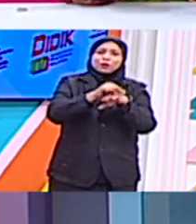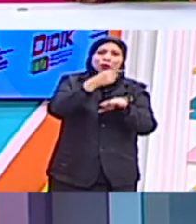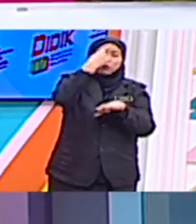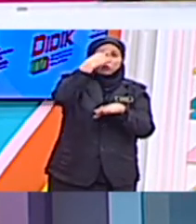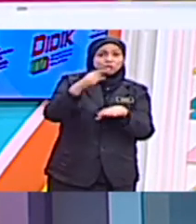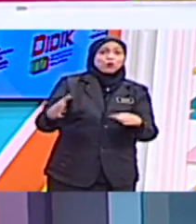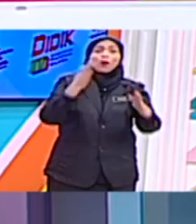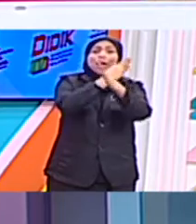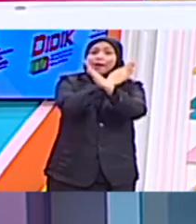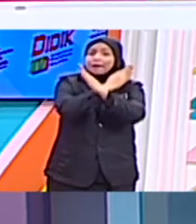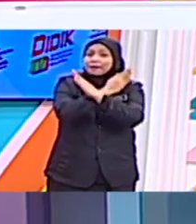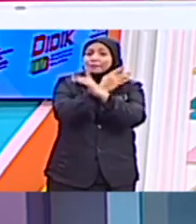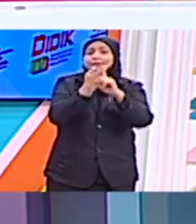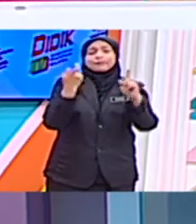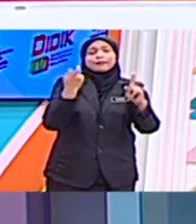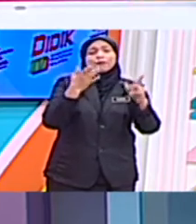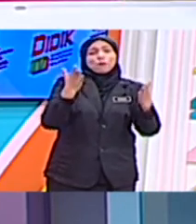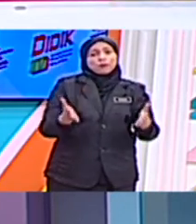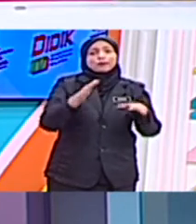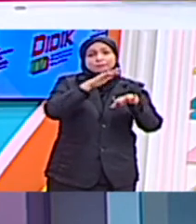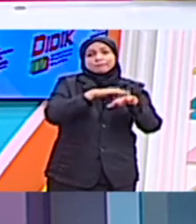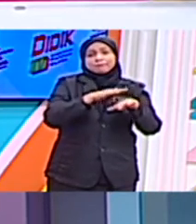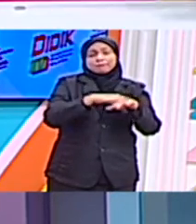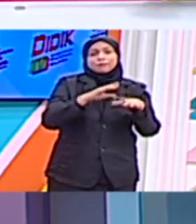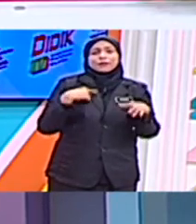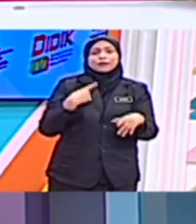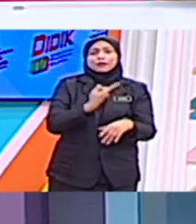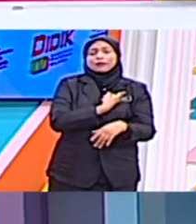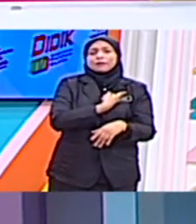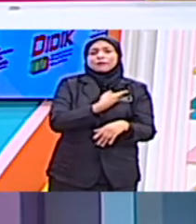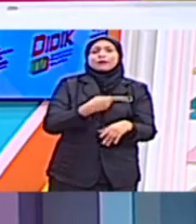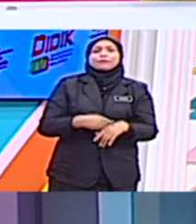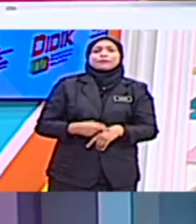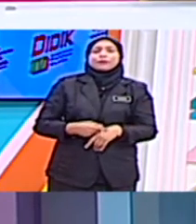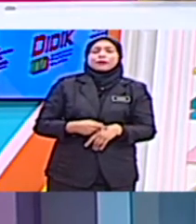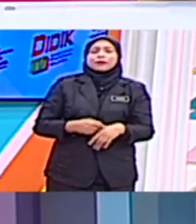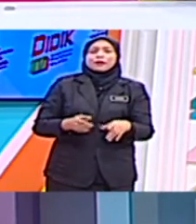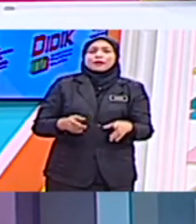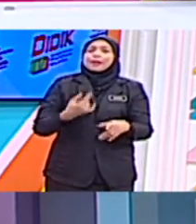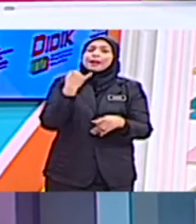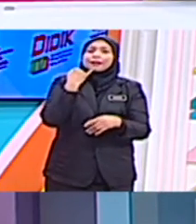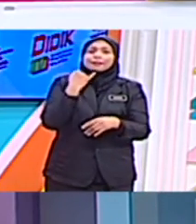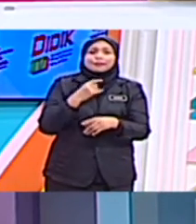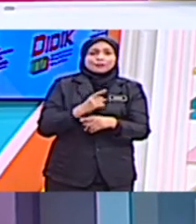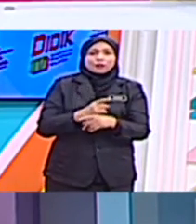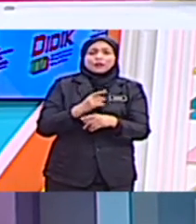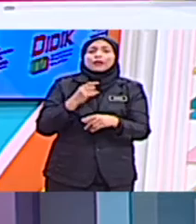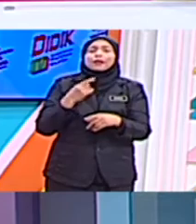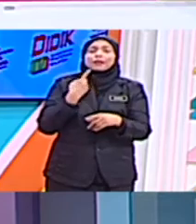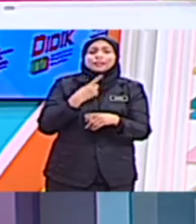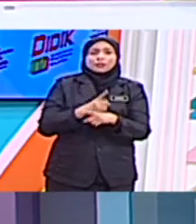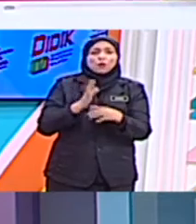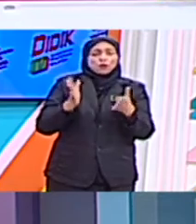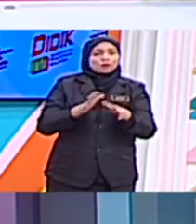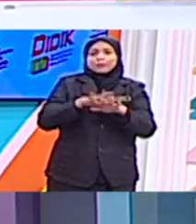menghalang seseorang daripada menyentuh kita. Okey. Jadi tak kisahlah guna bahasa apa pun, janji orang tu tak menyentuh. Okey,